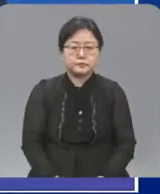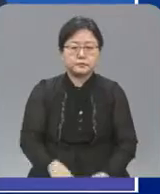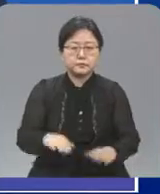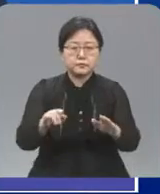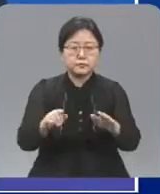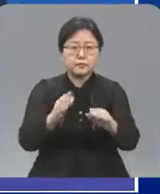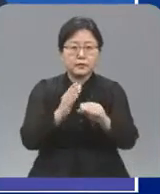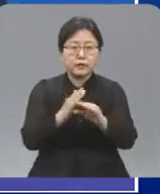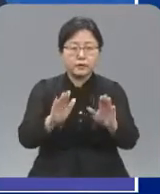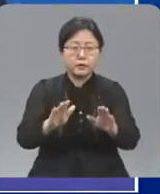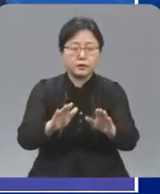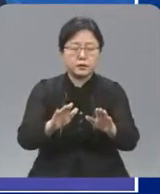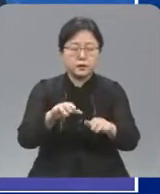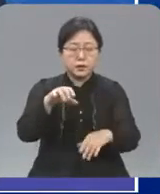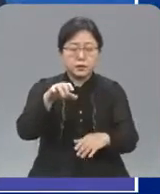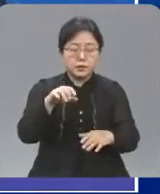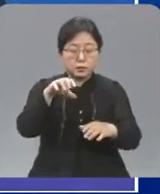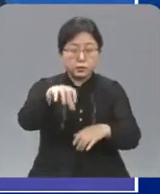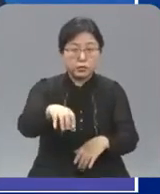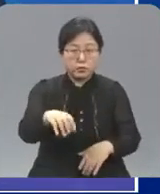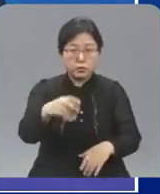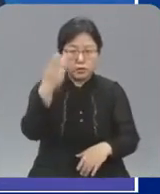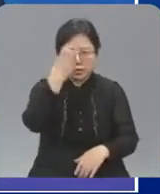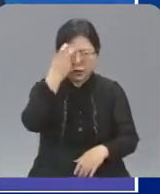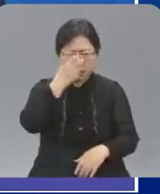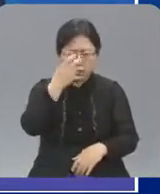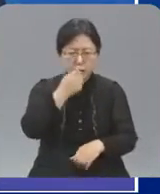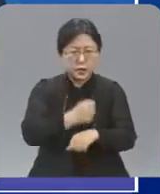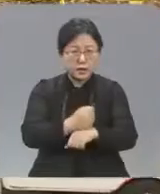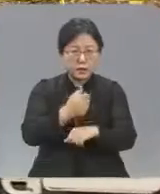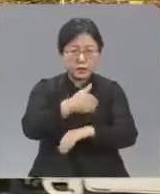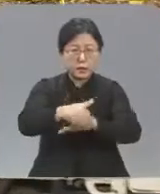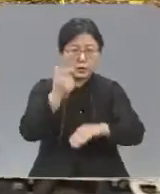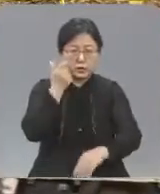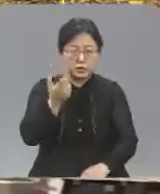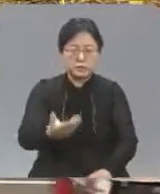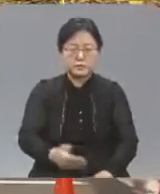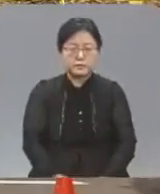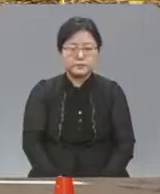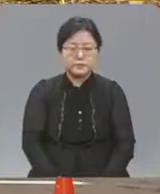그렇군요. 이런 가운데 오늘 현장 합동 감식이 진행되죠.